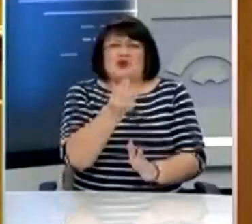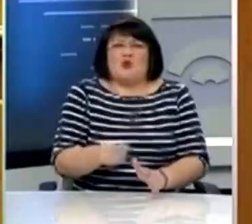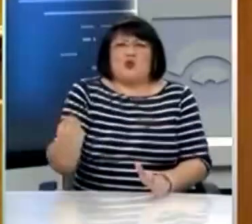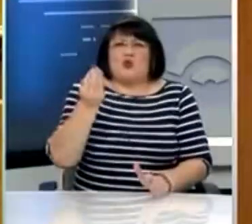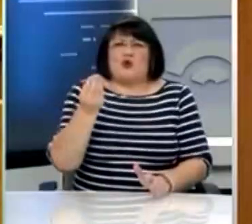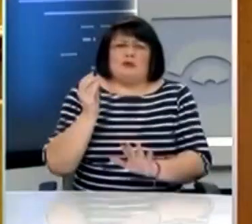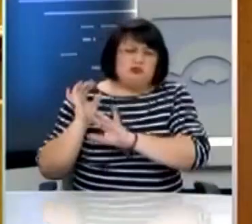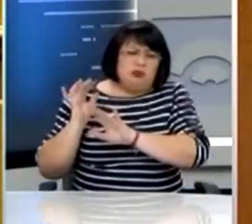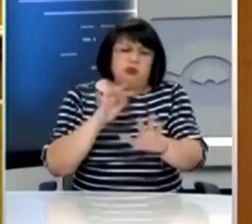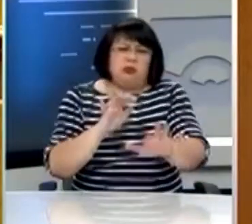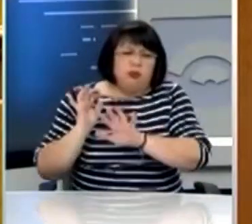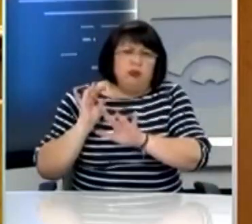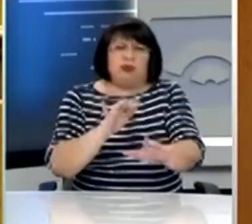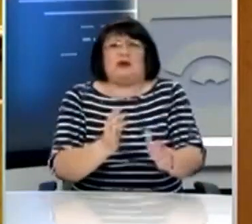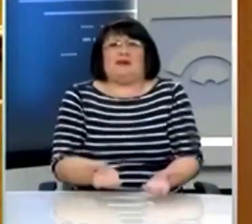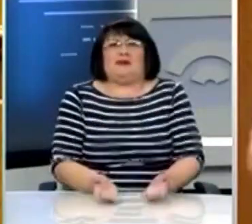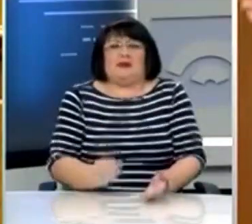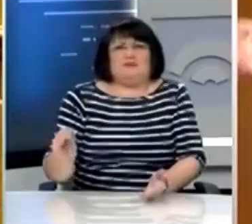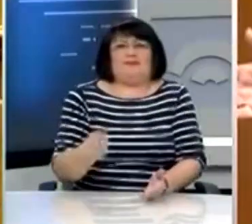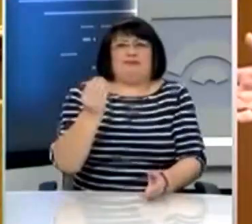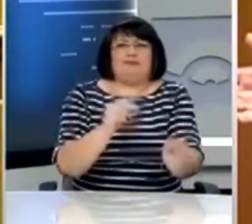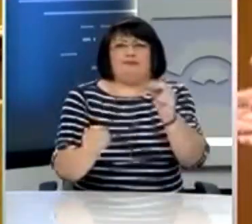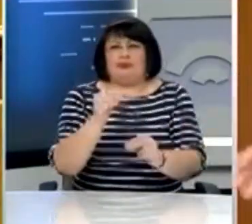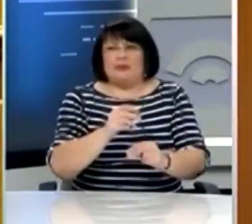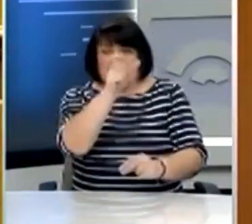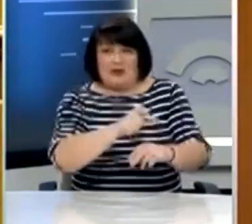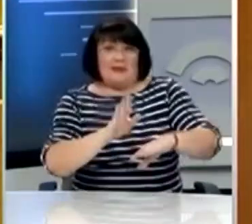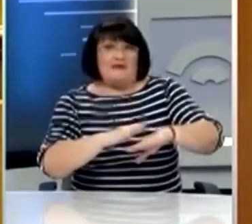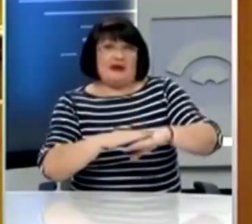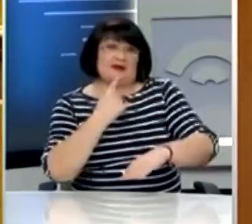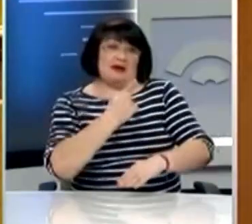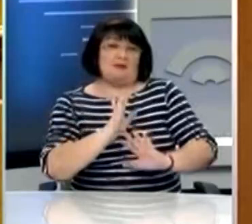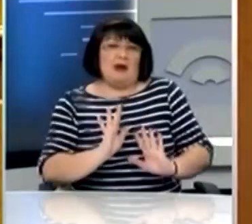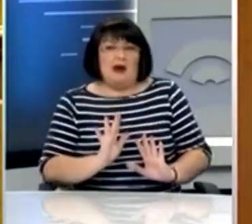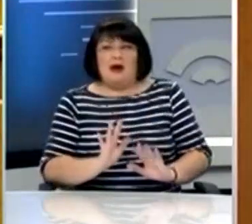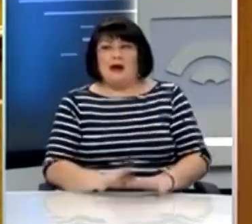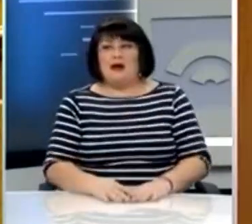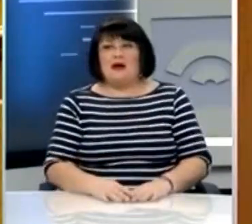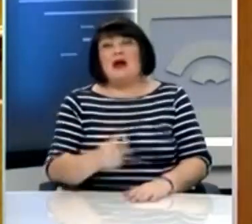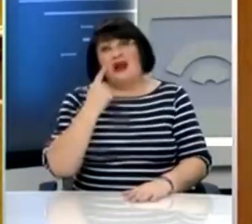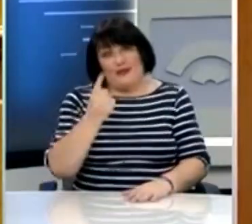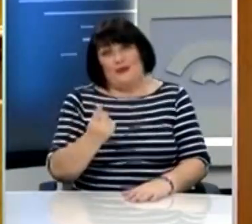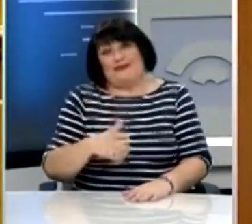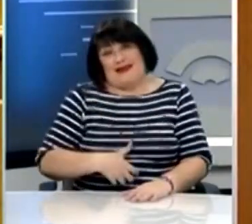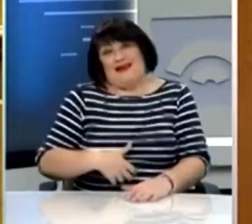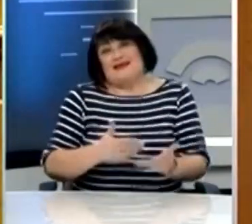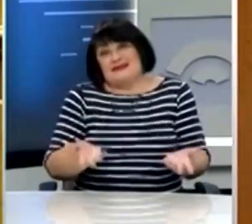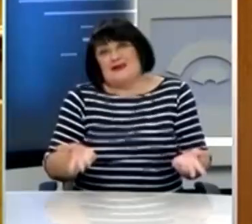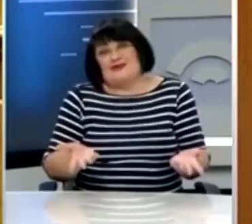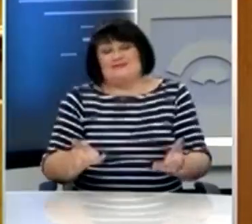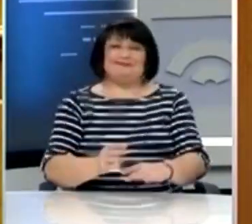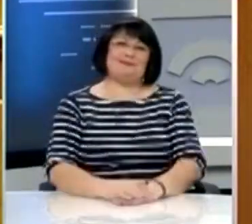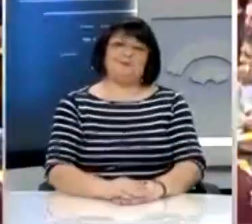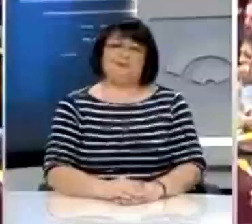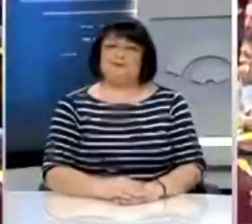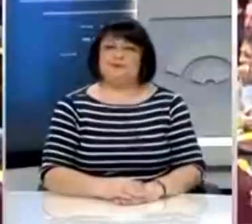Τριπλασιάστηκαν οι ροές μόλις εκλεγήκατε. Δεν ευθύνεστε προφανώς εσείς γι' αυτό. Αλλά κοιτάξτε μια ειρωνία της τύχης. Και